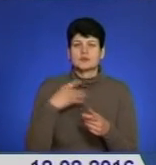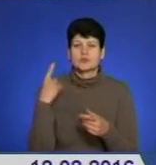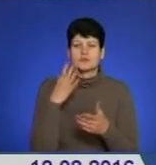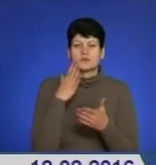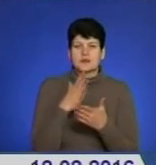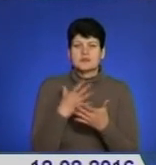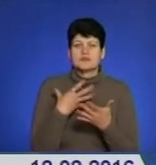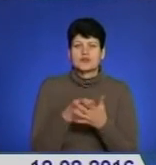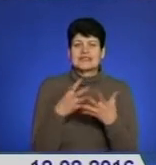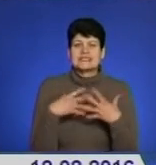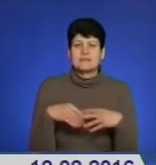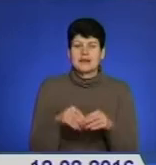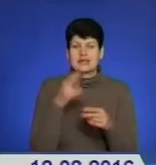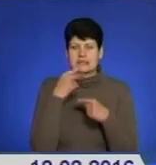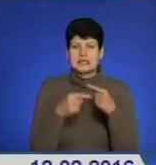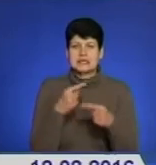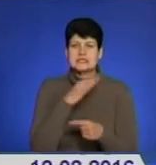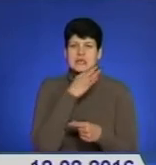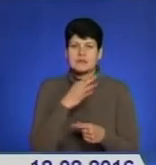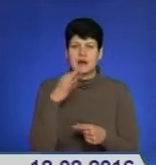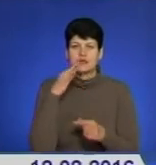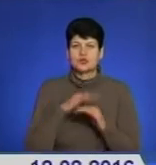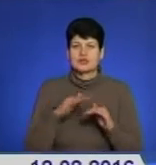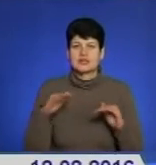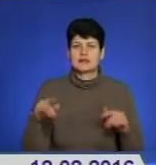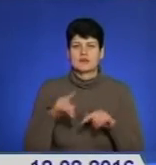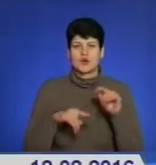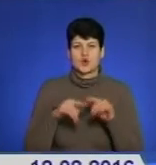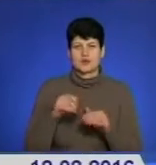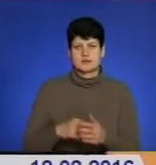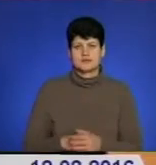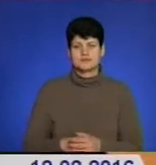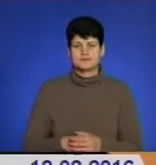своїми сімейними традиціями, багатодітними родинами, розповідає Ірина Демчук.